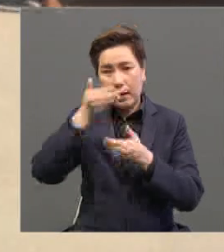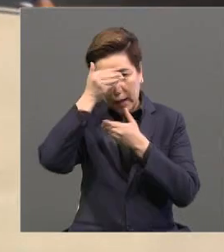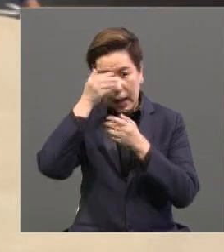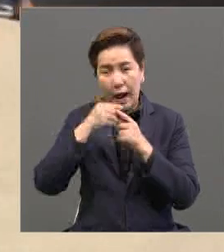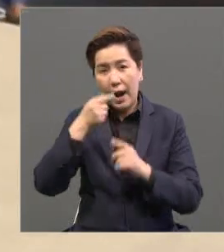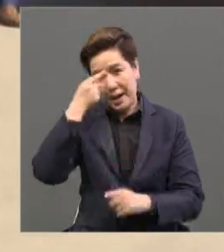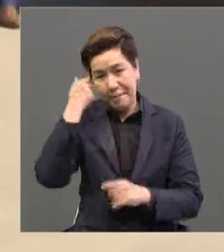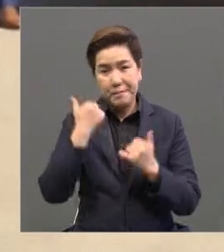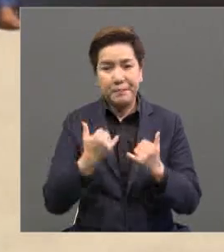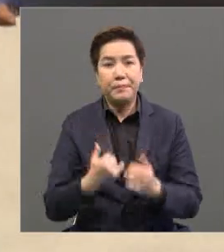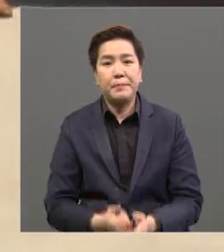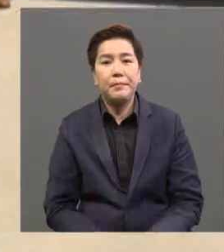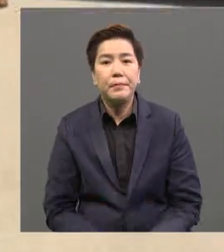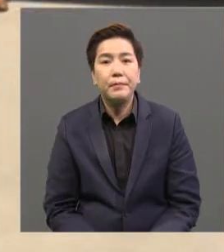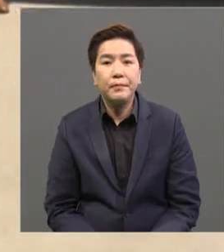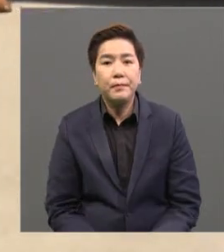ค่ะ